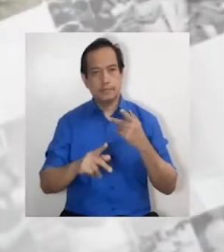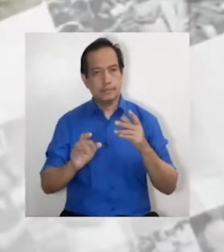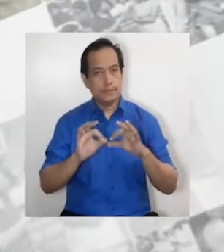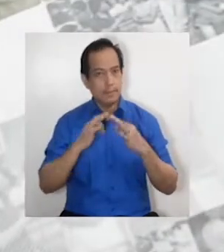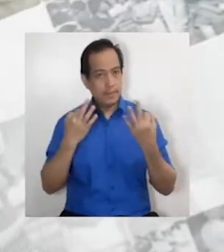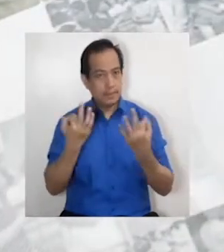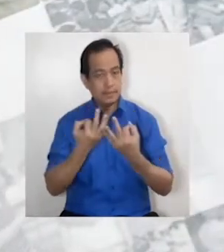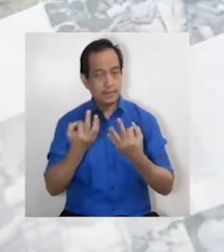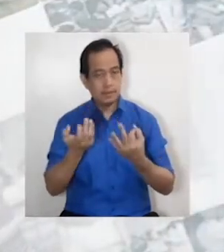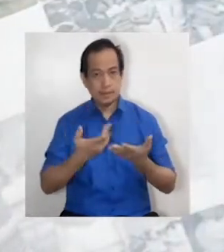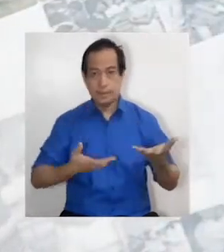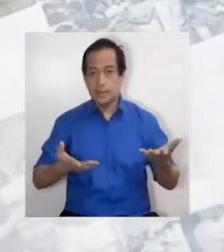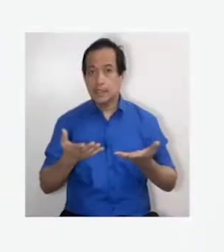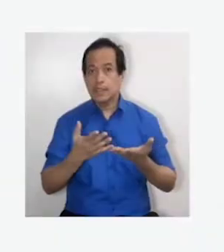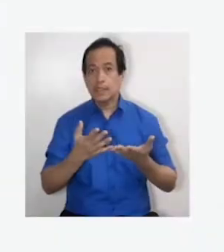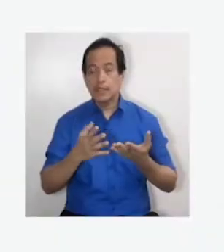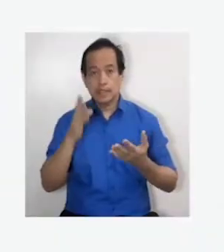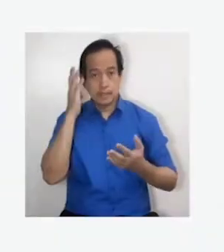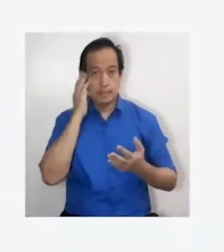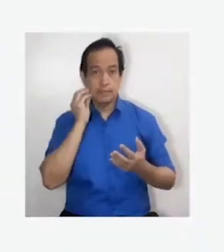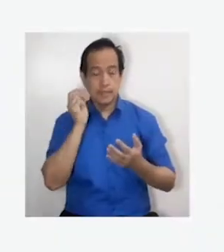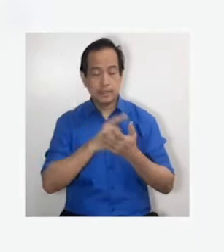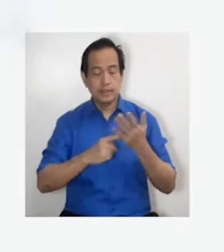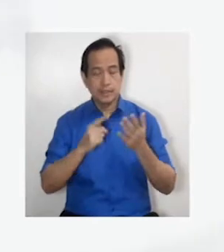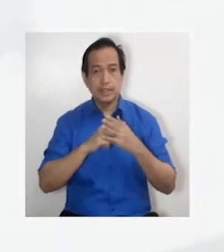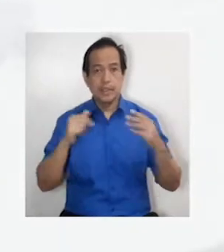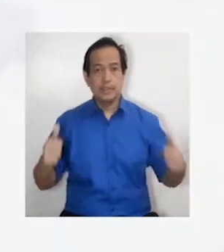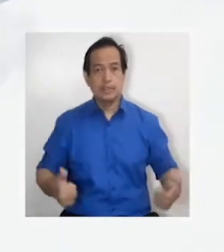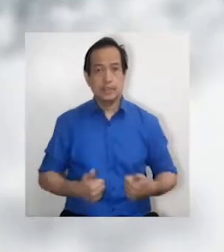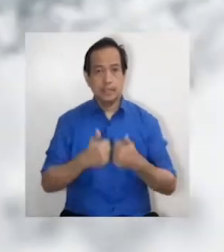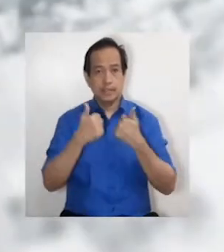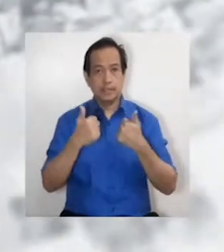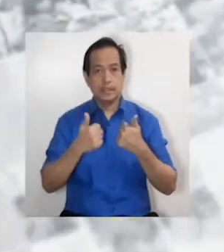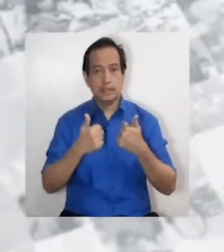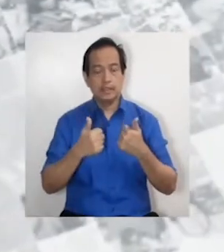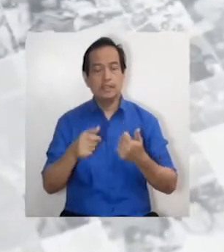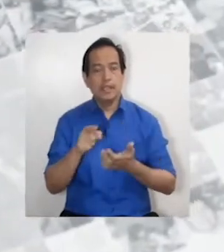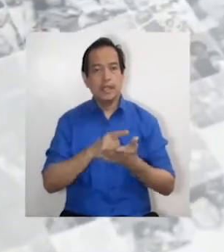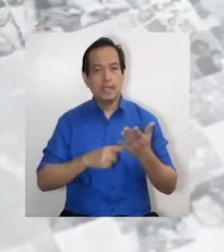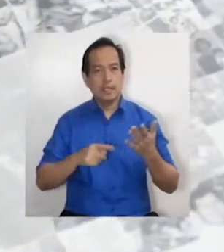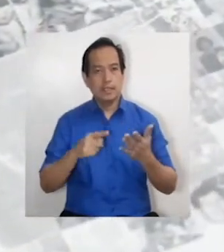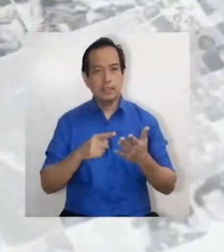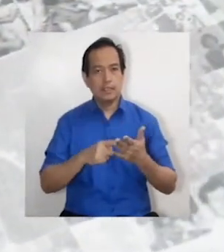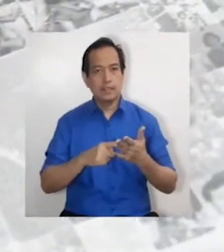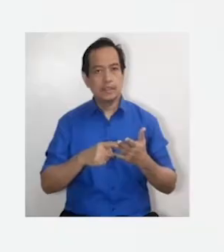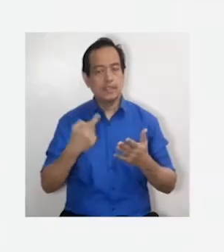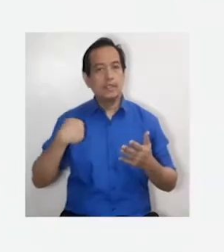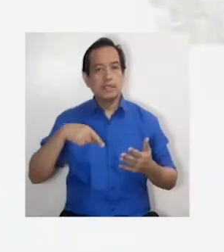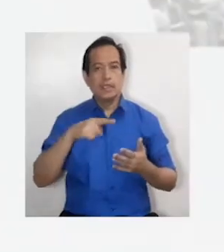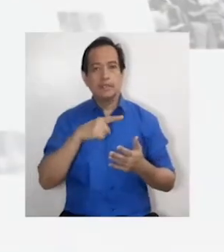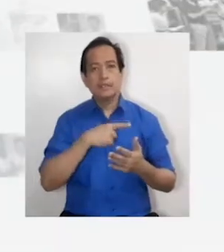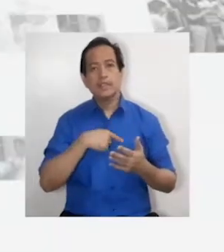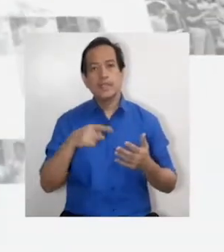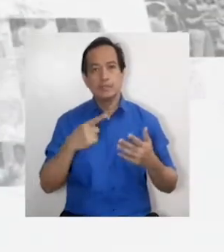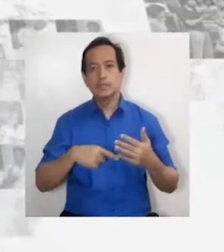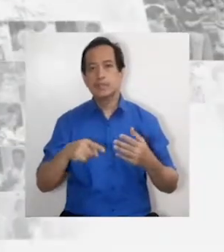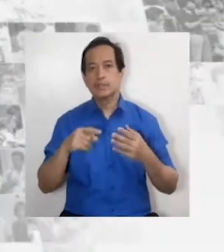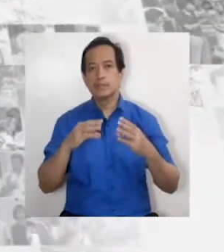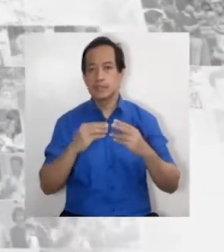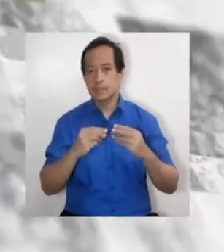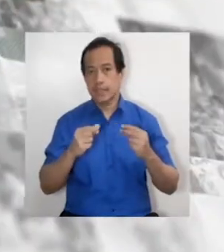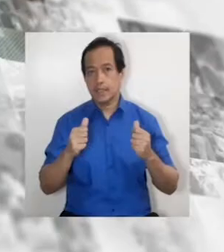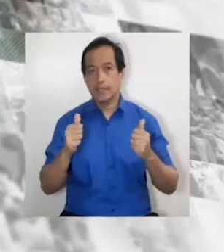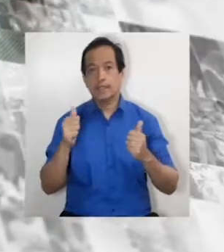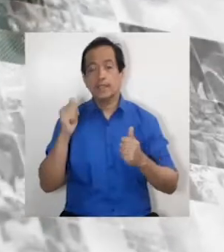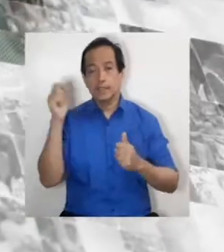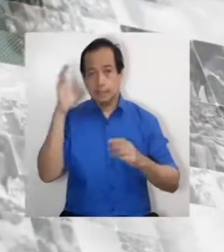pa ang sa kasalukuyan ay dumadaan sa mga pagsubok. Ito'y para makaraos lang sila